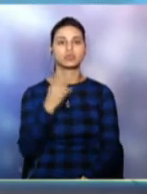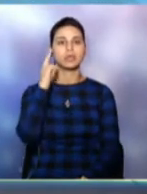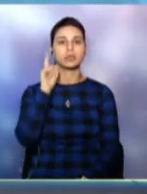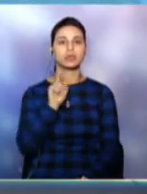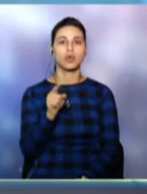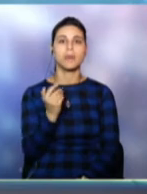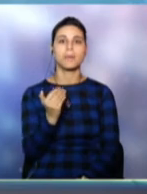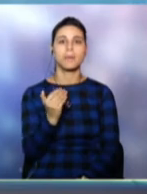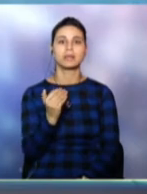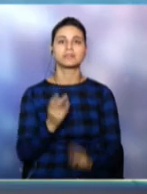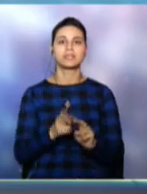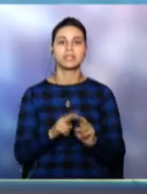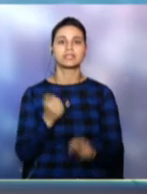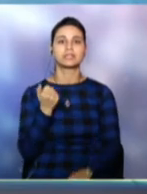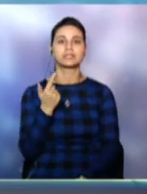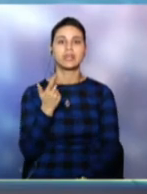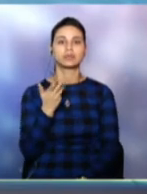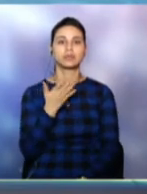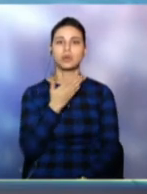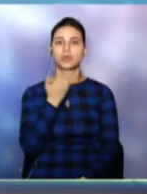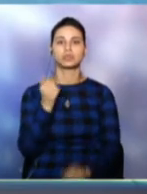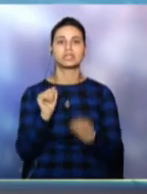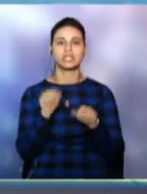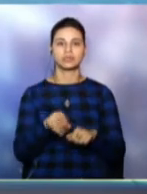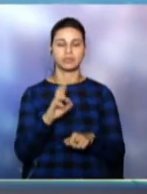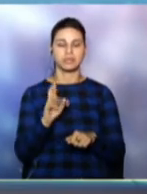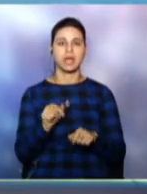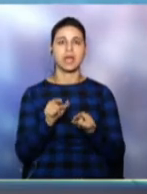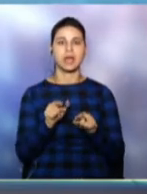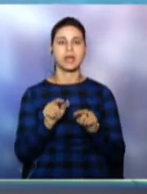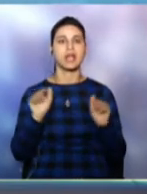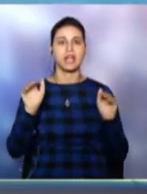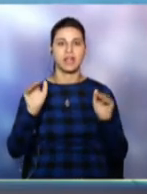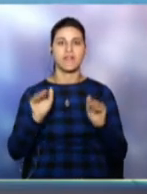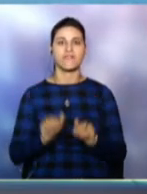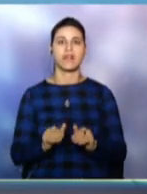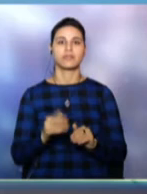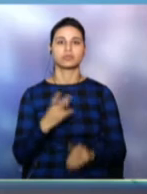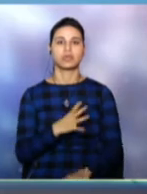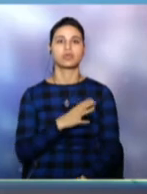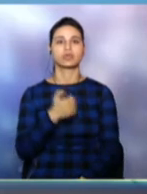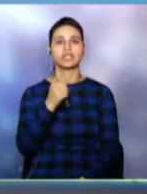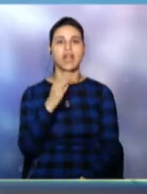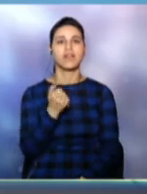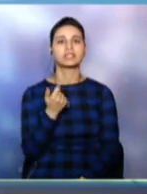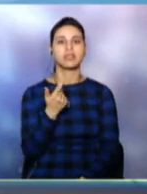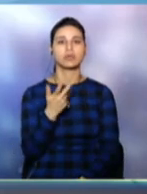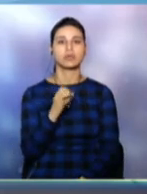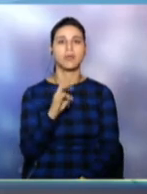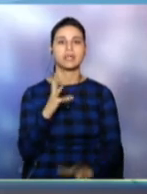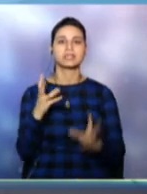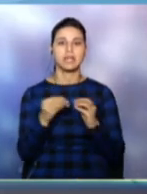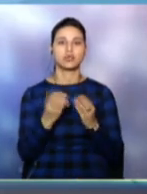რომ მათთვის ეს რაოდენობა არ არის დასაშვები და გაცილებით უფრო ქვევით დასწიონ კოფეინის რაოდენობა ან საერთოდ